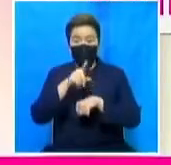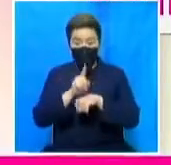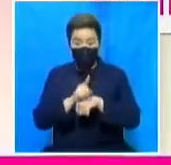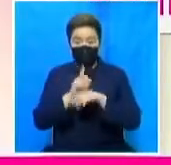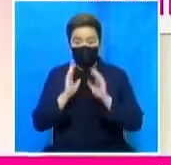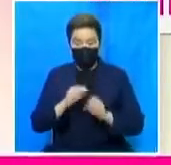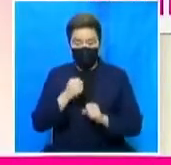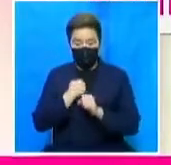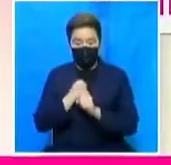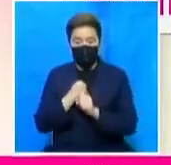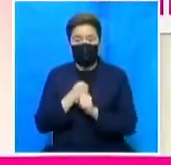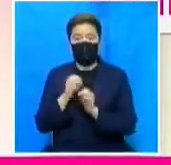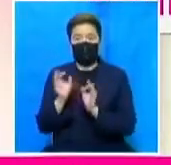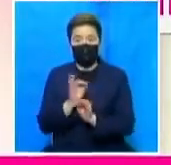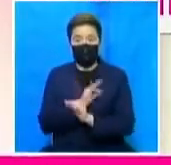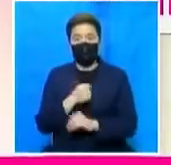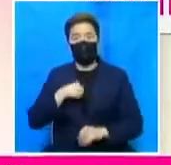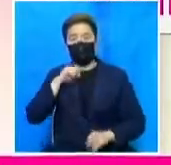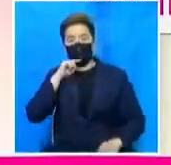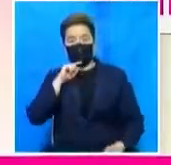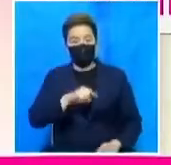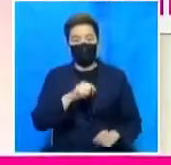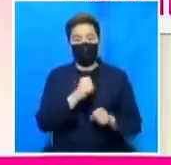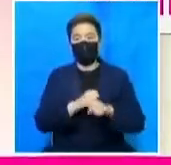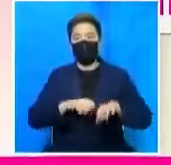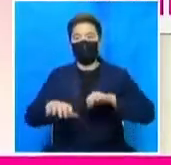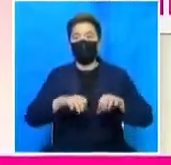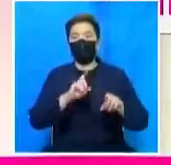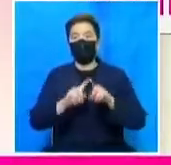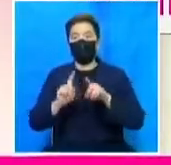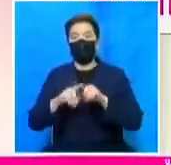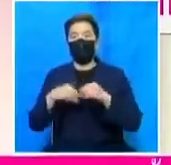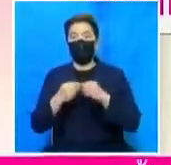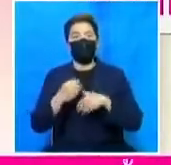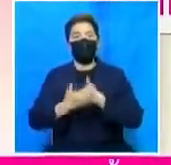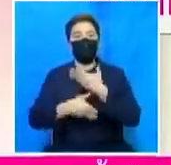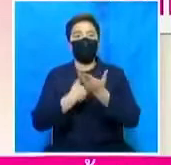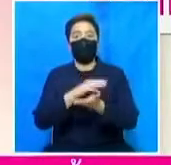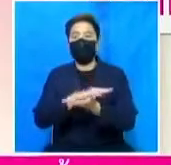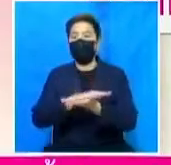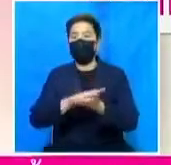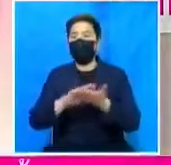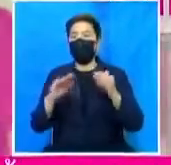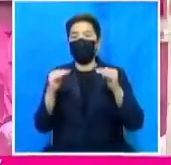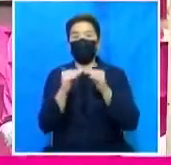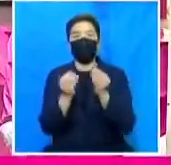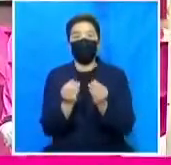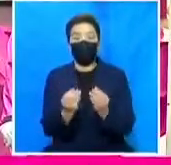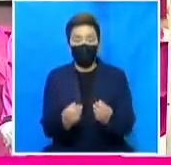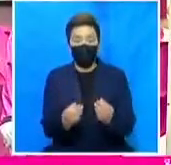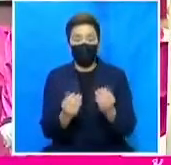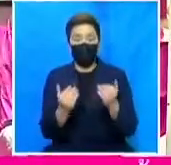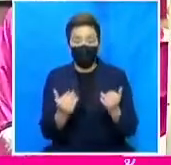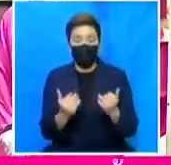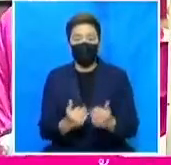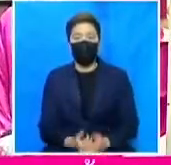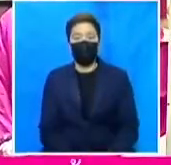การแทนสั่งให้ปฏิบัติเป็นอย่างอื่นได้เพื่อให้การออกรางวัลแล้วเสร็จด้วยความบริสุทธิ์ยุติธรรม